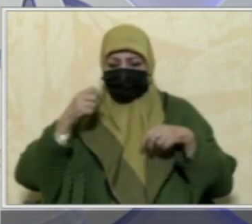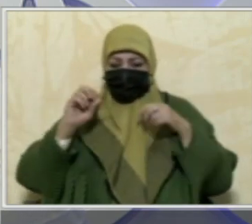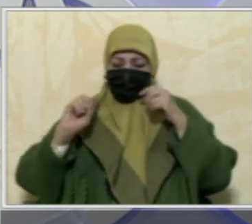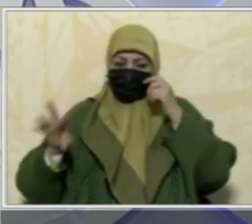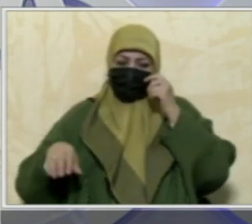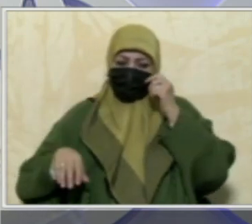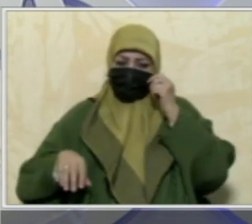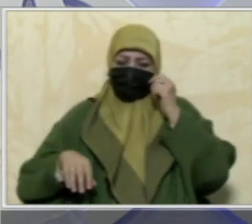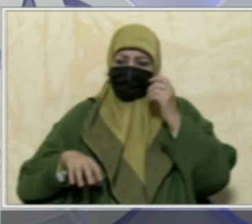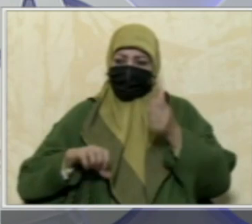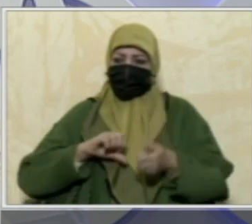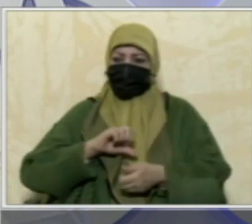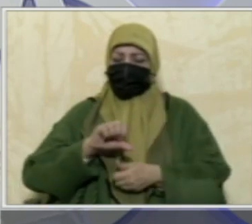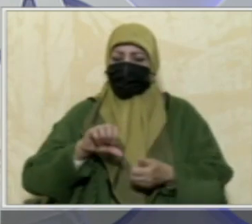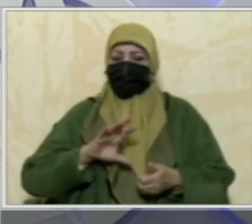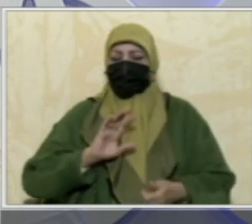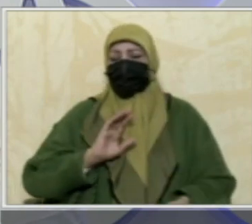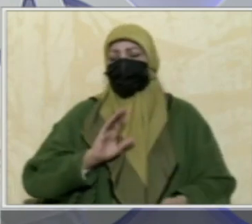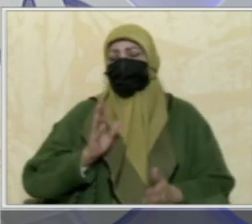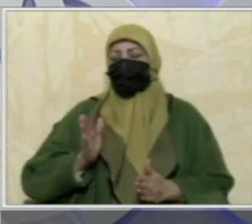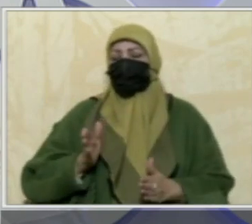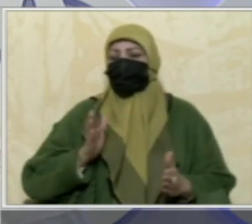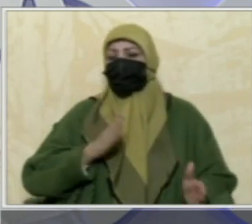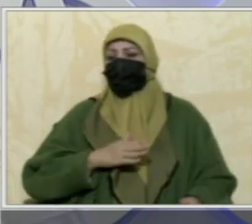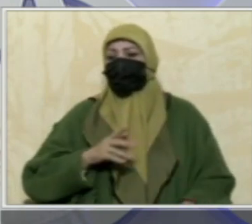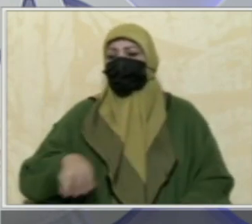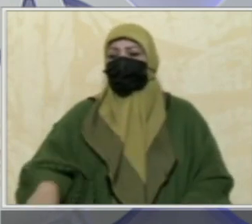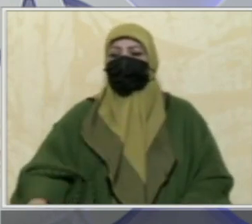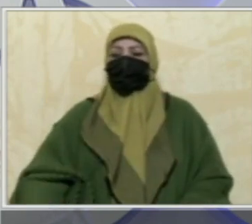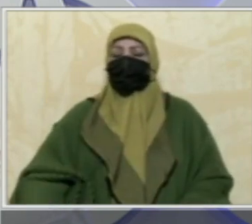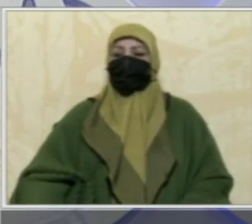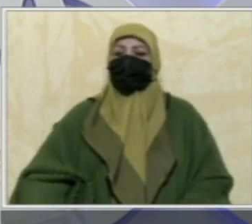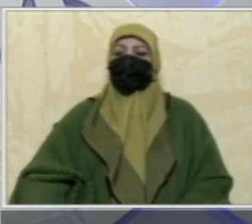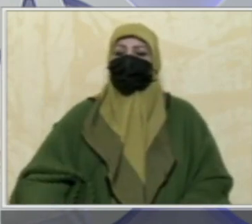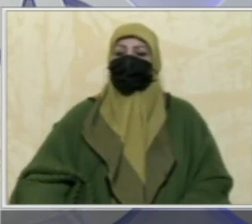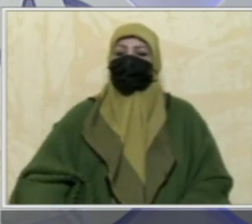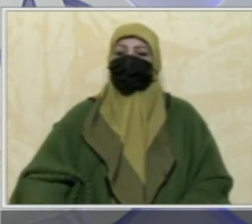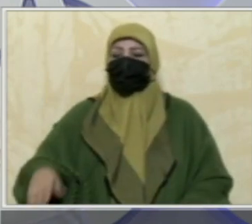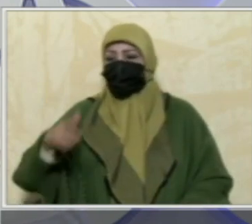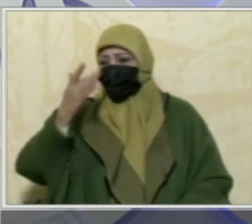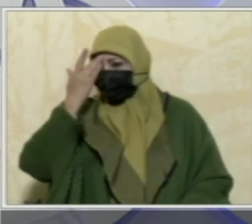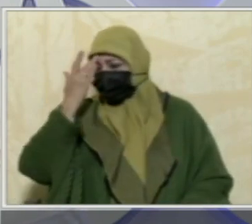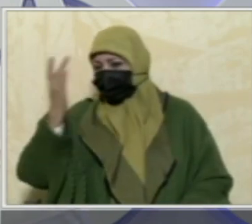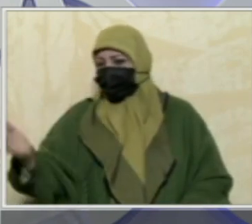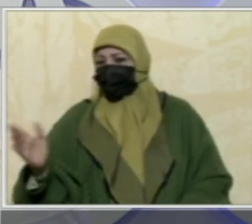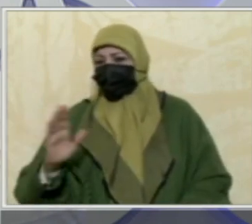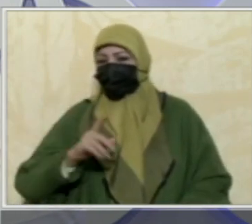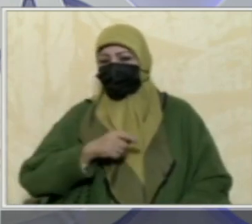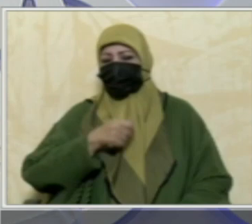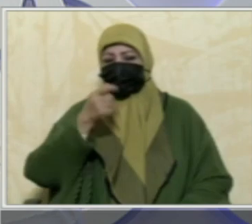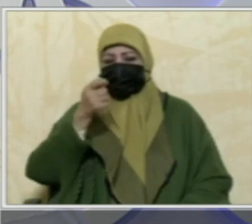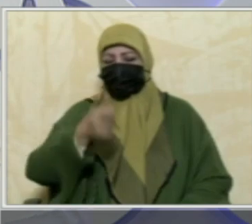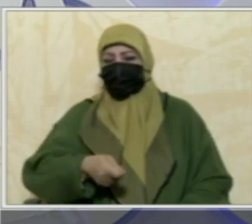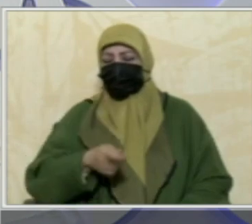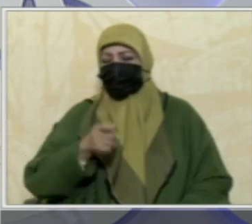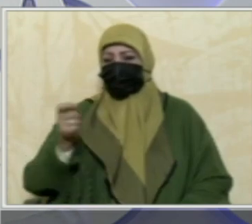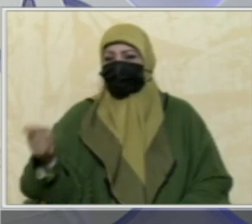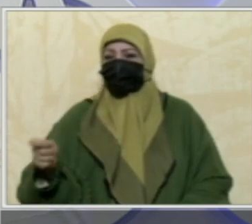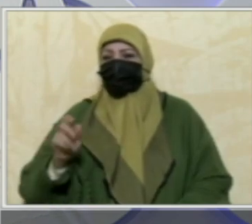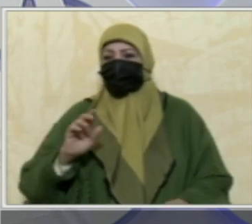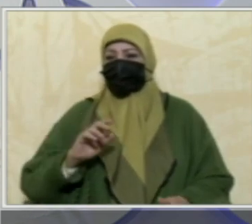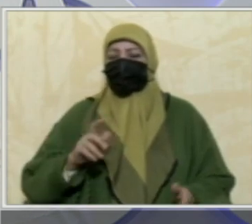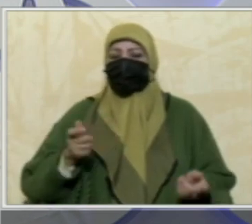لك هذا ليس اشتراكا لانكم انتم الدافعون لم تدخلوا مع المضحي انتم